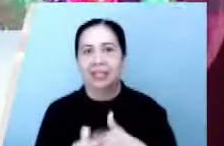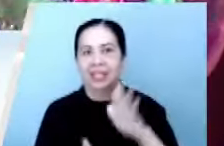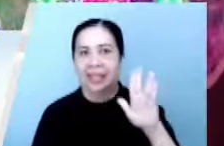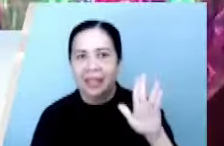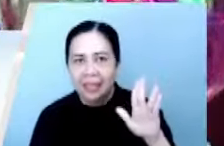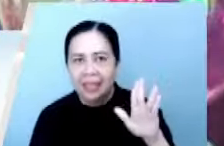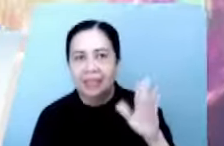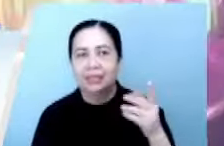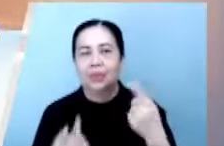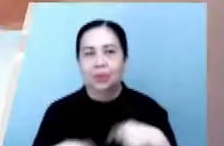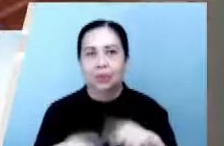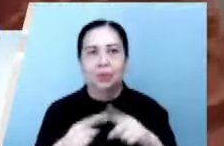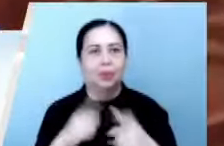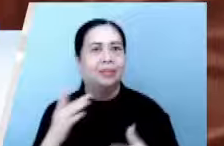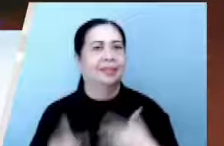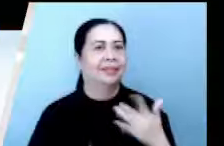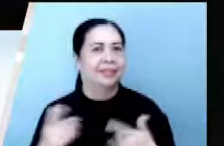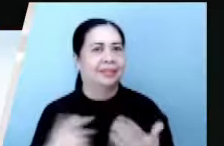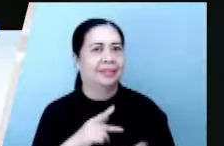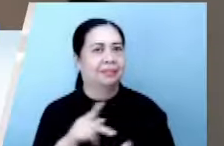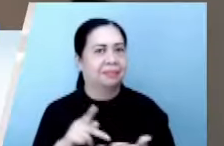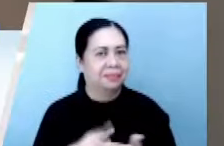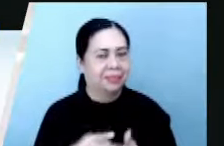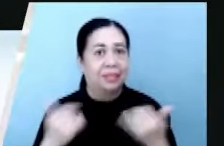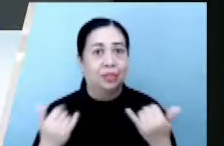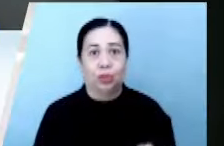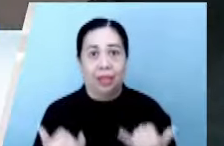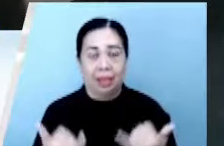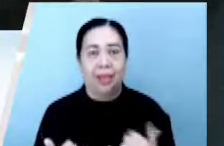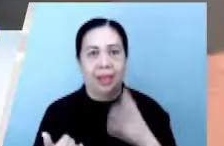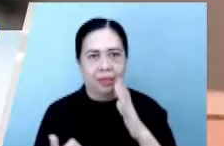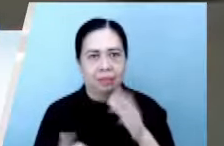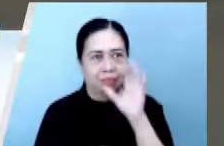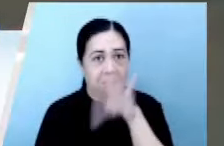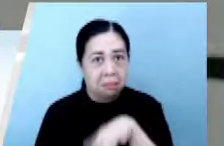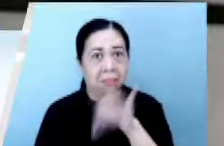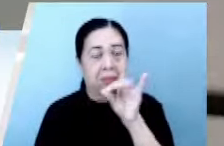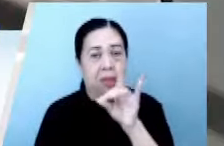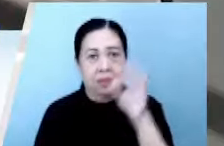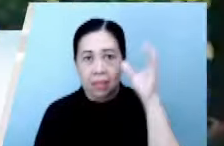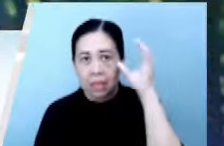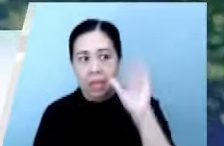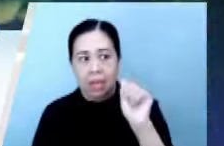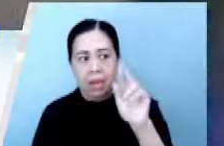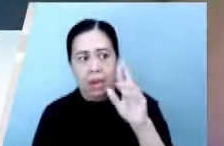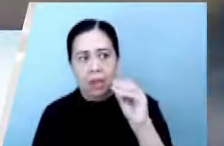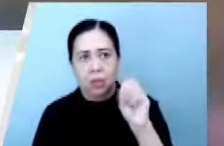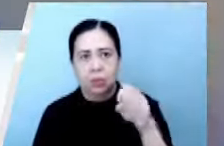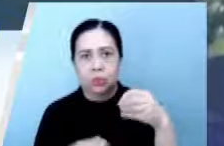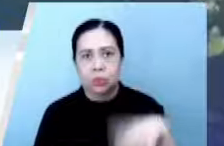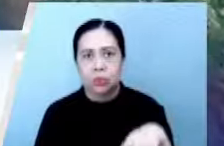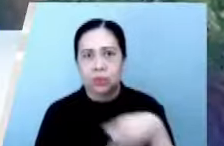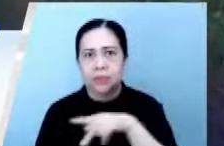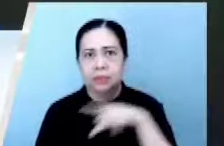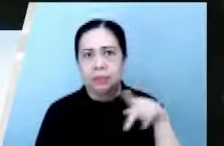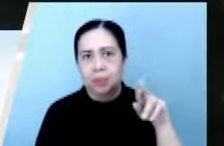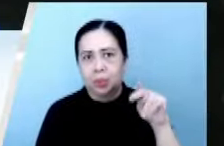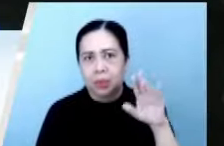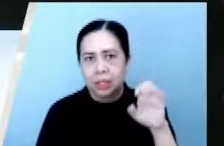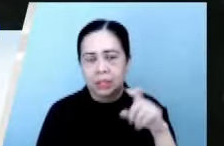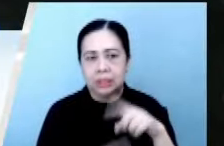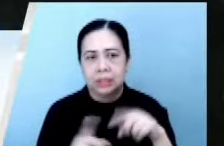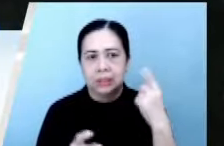sa exciting part. Ngayong gabi, mahahanap ba ni Carlos ang nawawalang si Chris habang tutok si Seth